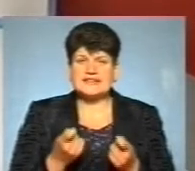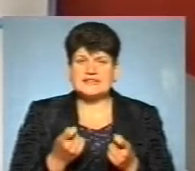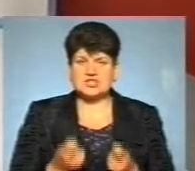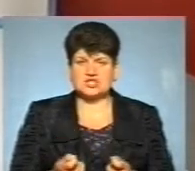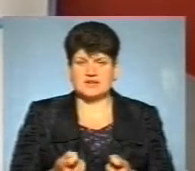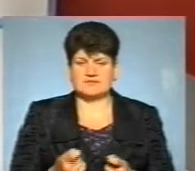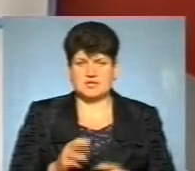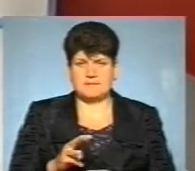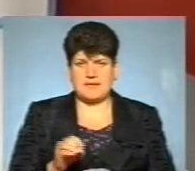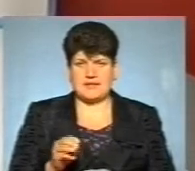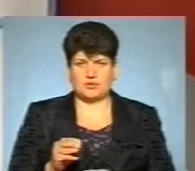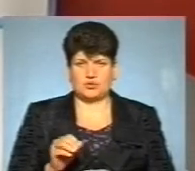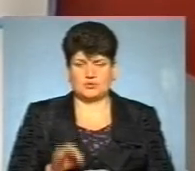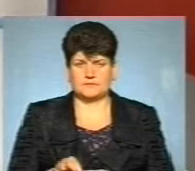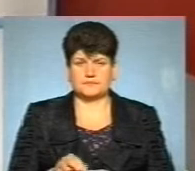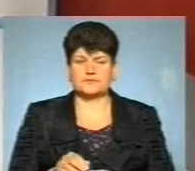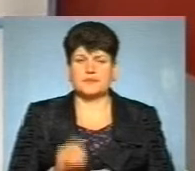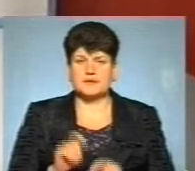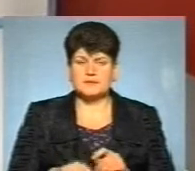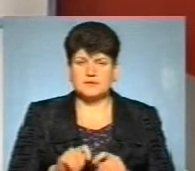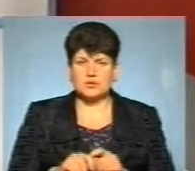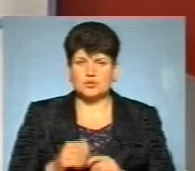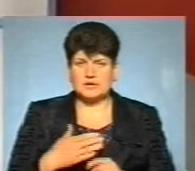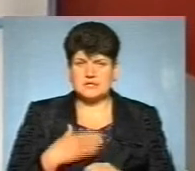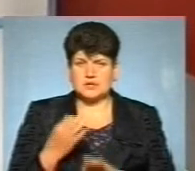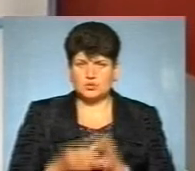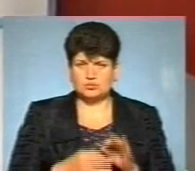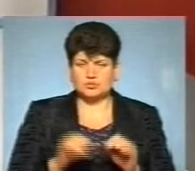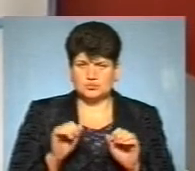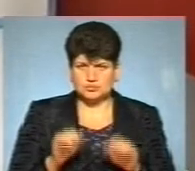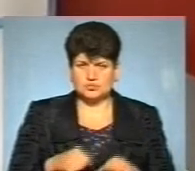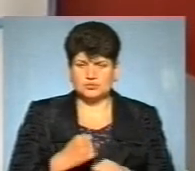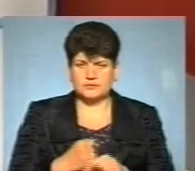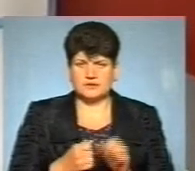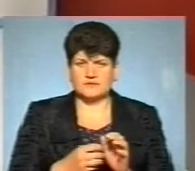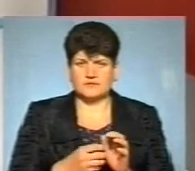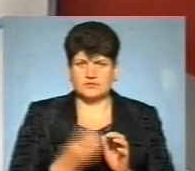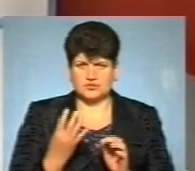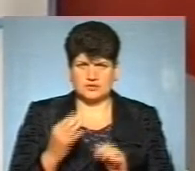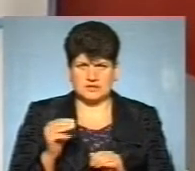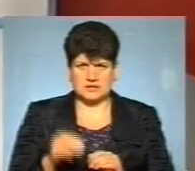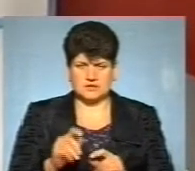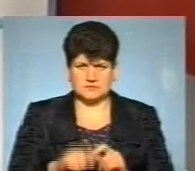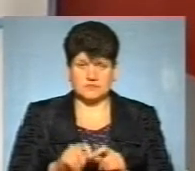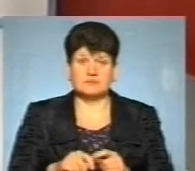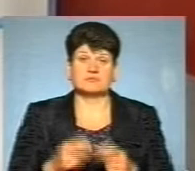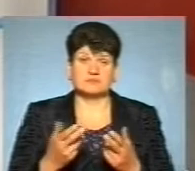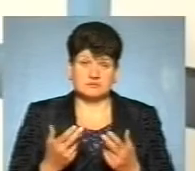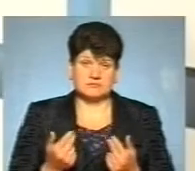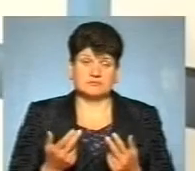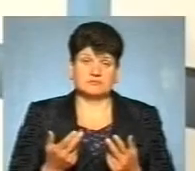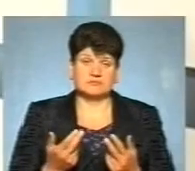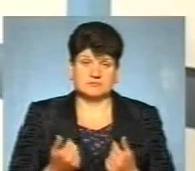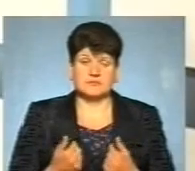дешевший метод діагностики. Тобто, в нас, по суті, за добу є можливість робити близько 4 тисяч досліджень? Звичайно. Ми